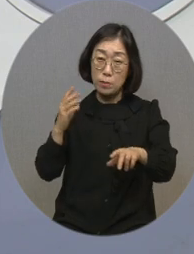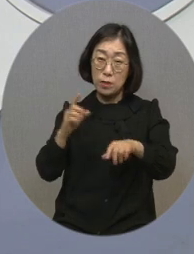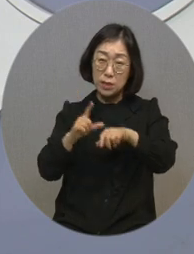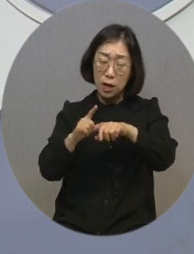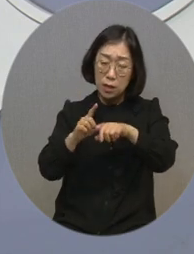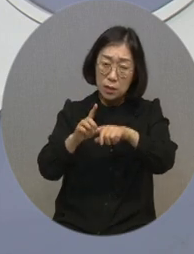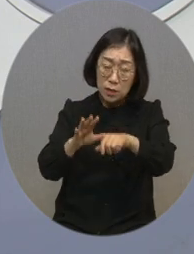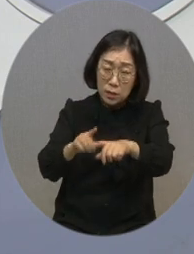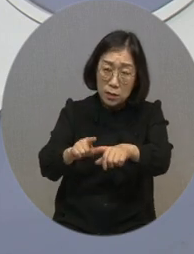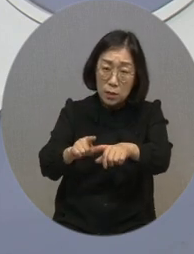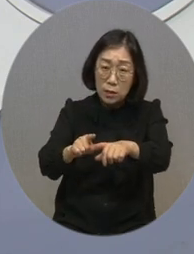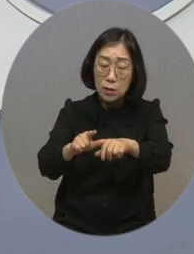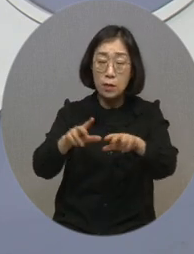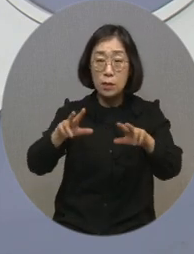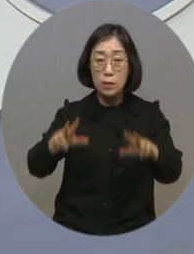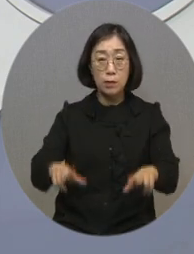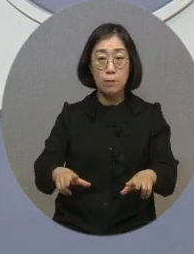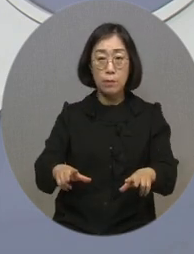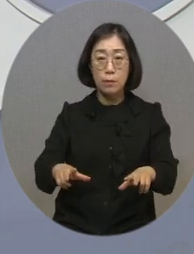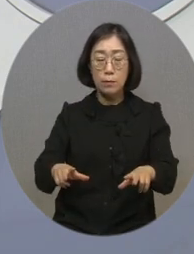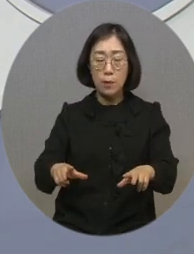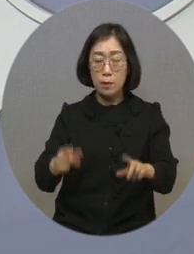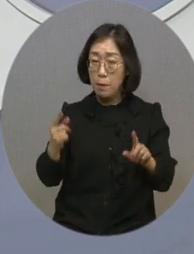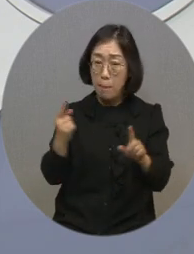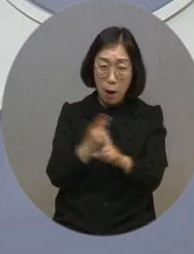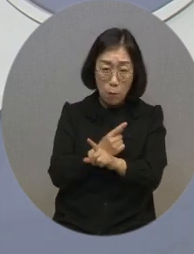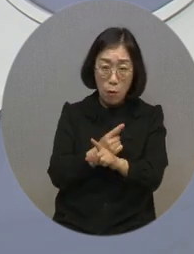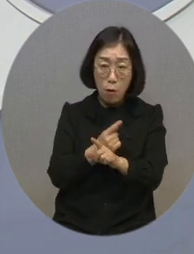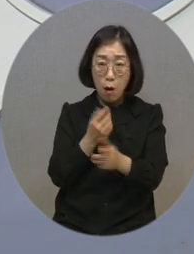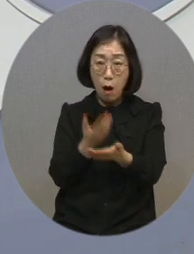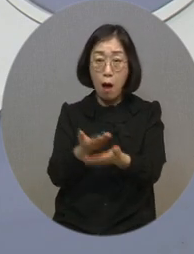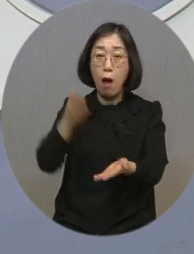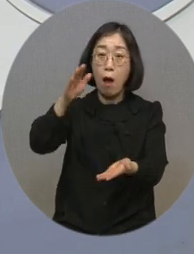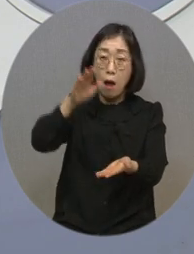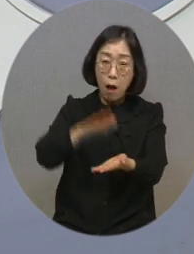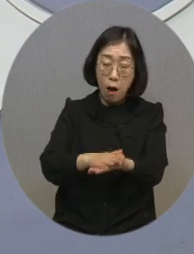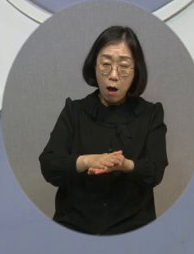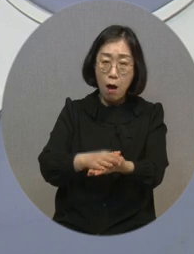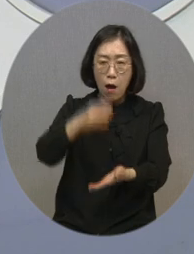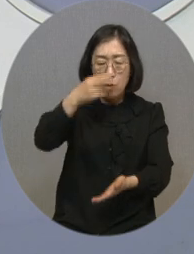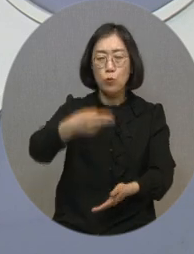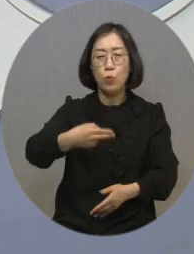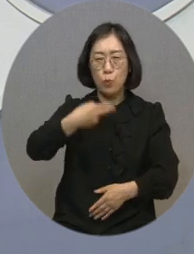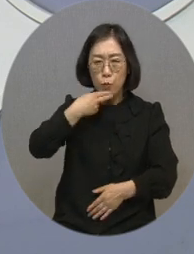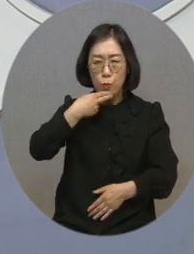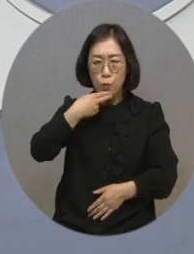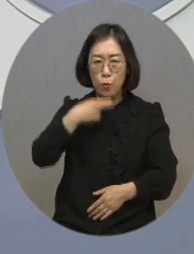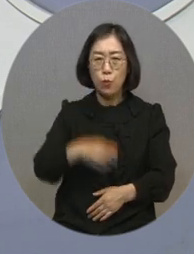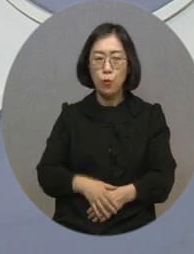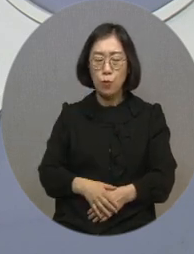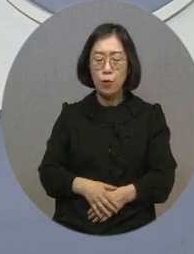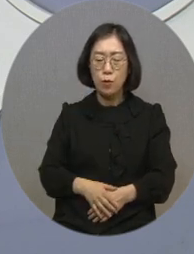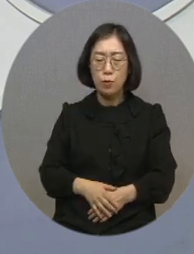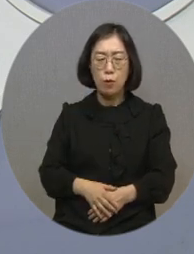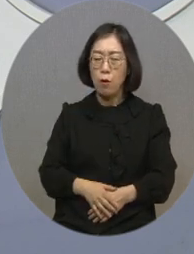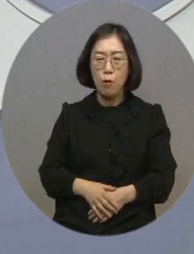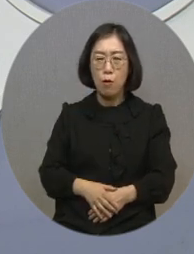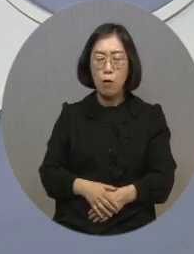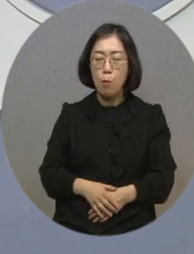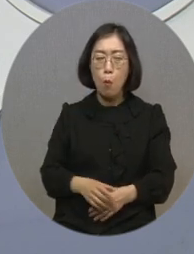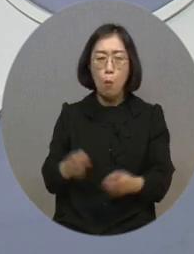바로 잡을 수 있는 길이 없었습니다. 그래서 이제 없었다고 결론을 내리려고